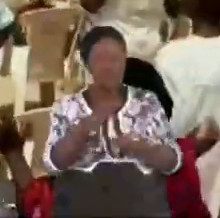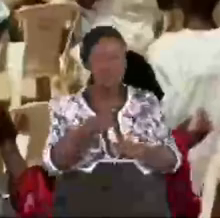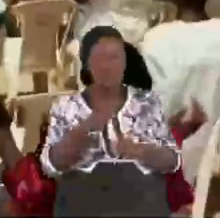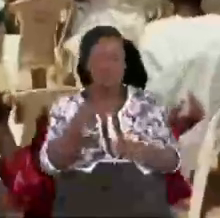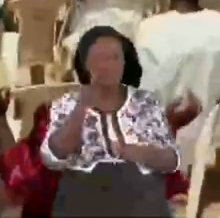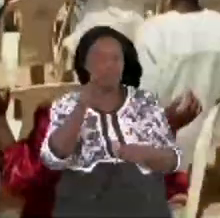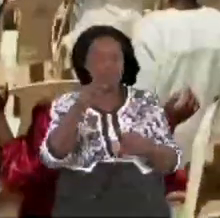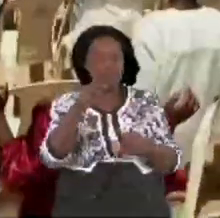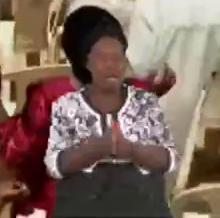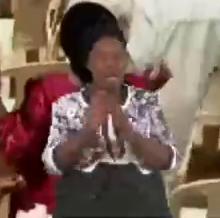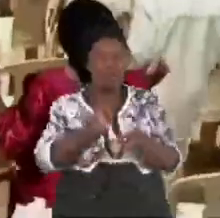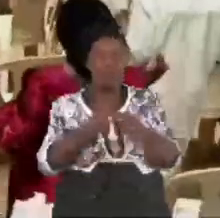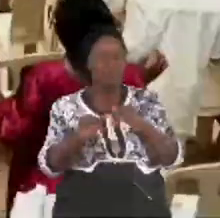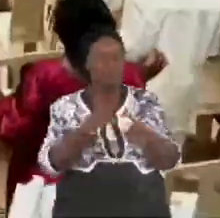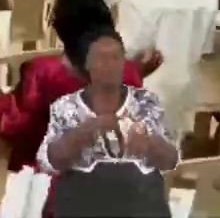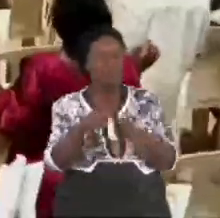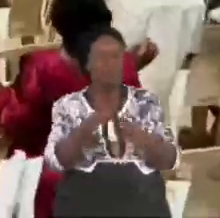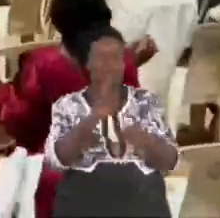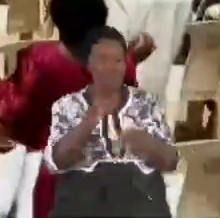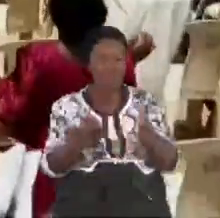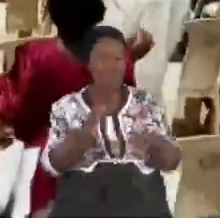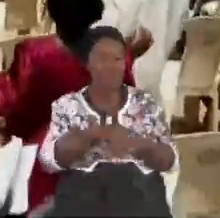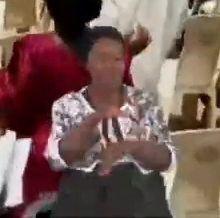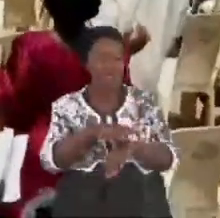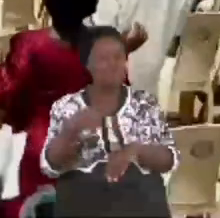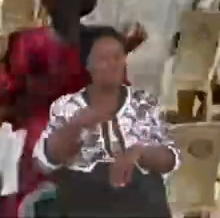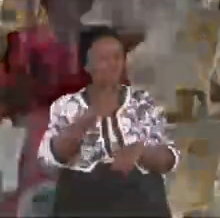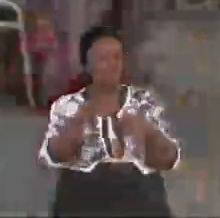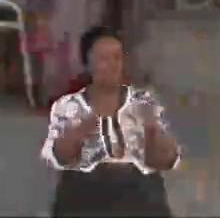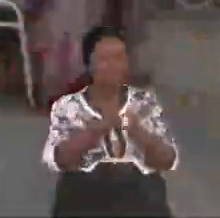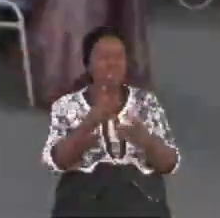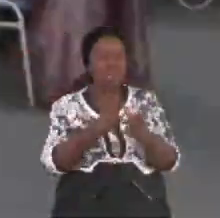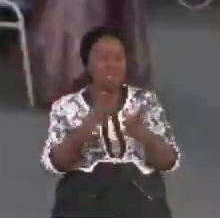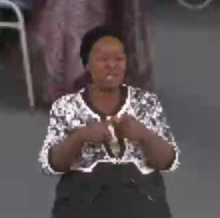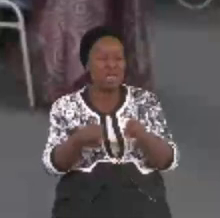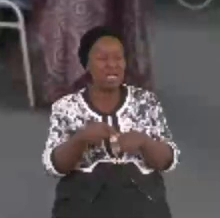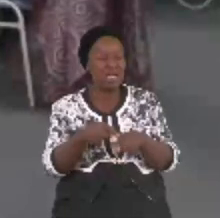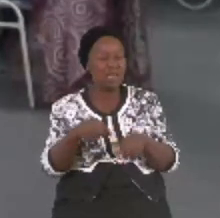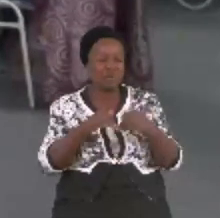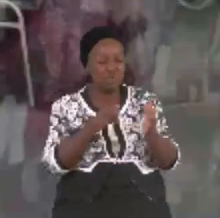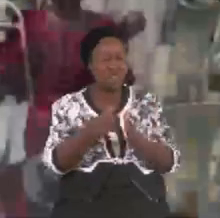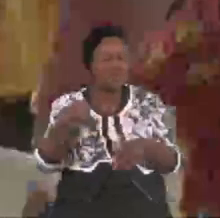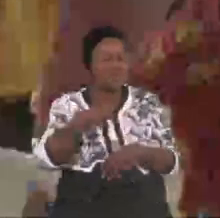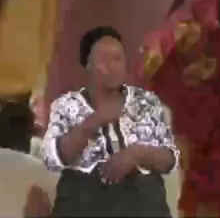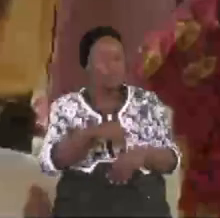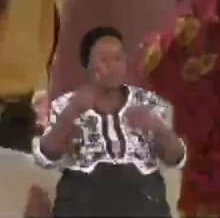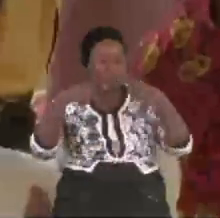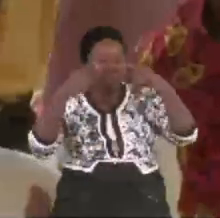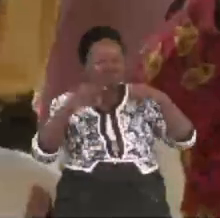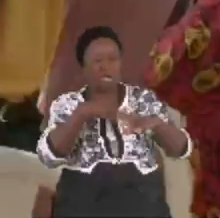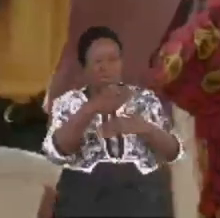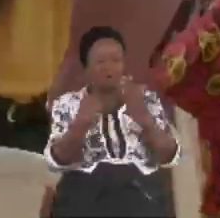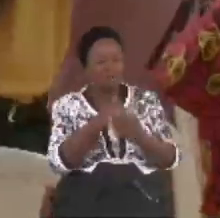faire. Nous allons réussir. Toute montagne devant chacun de nous sera